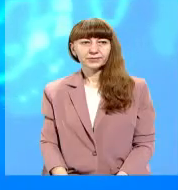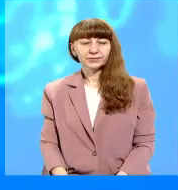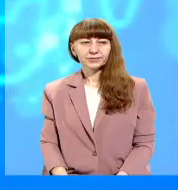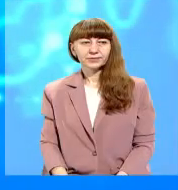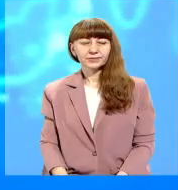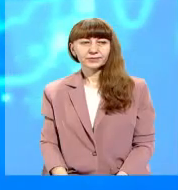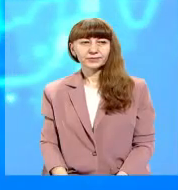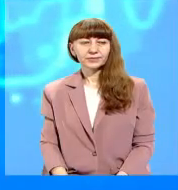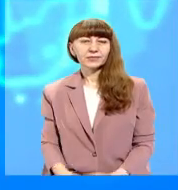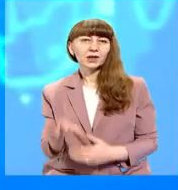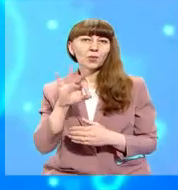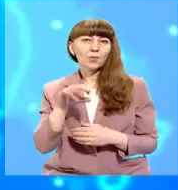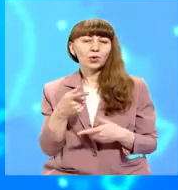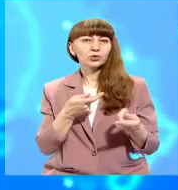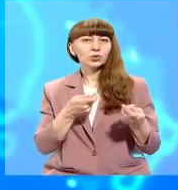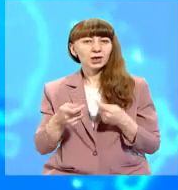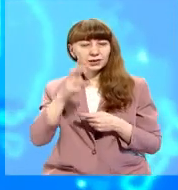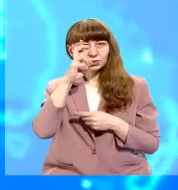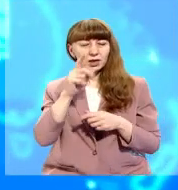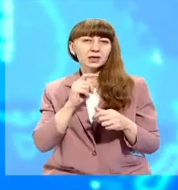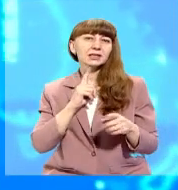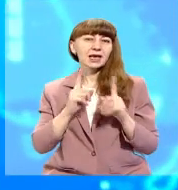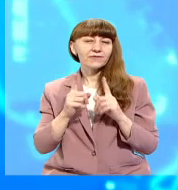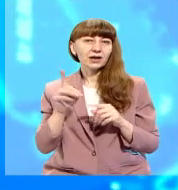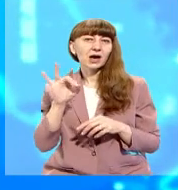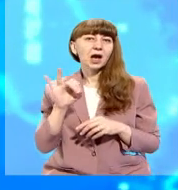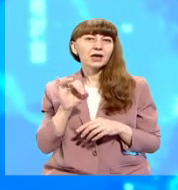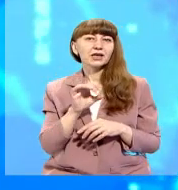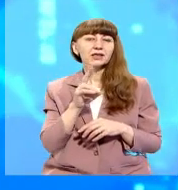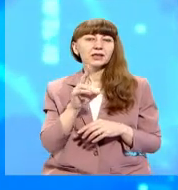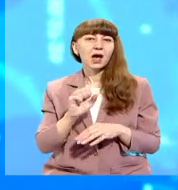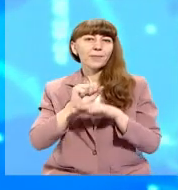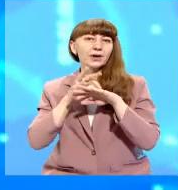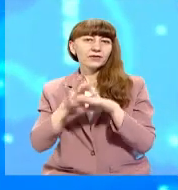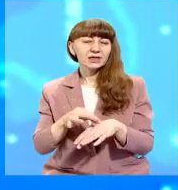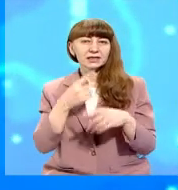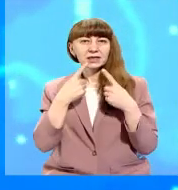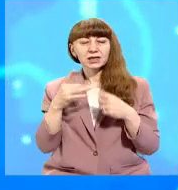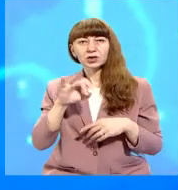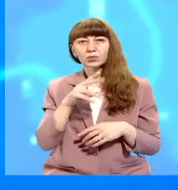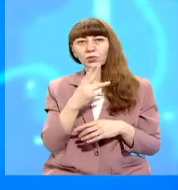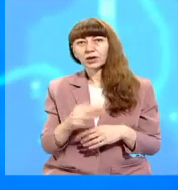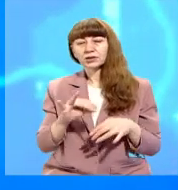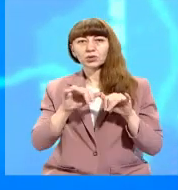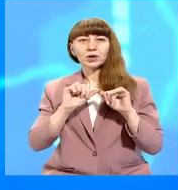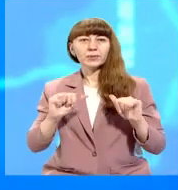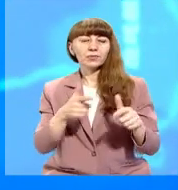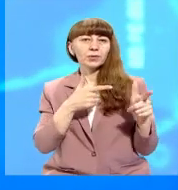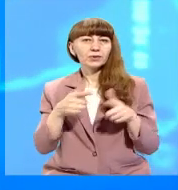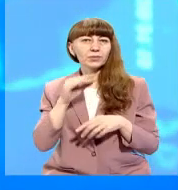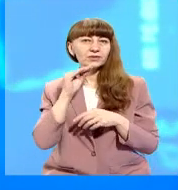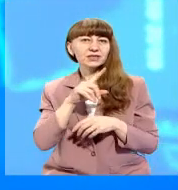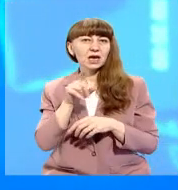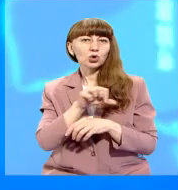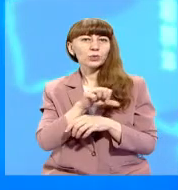сведению под председательством государственного советника ерлана Карина состоялось очередное заседание Республиканской комиссии по подготовке кадров